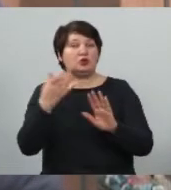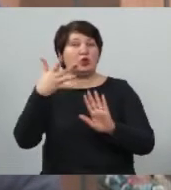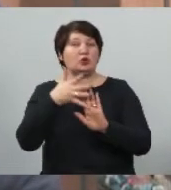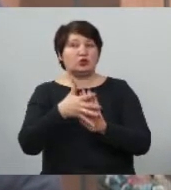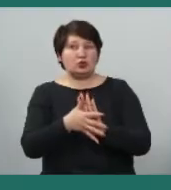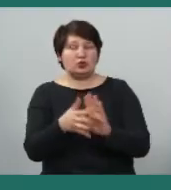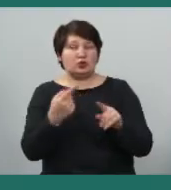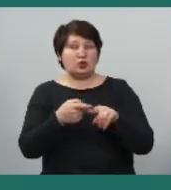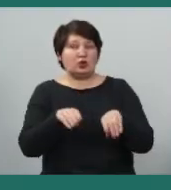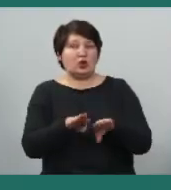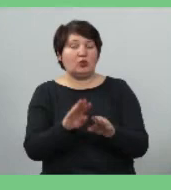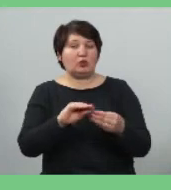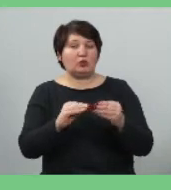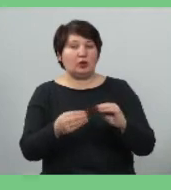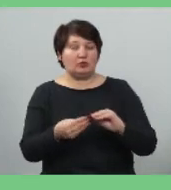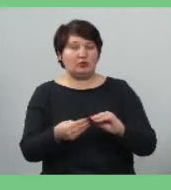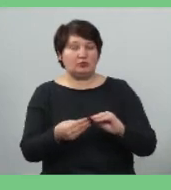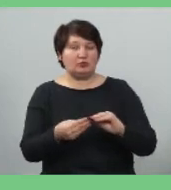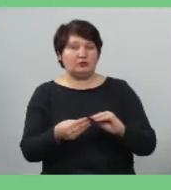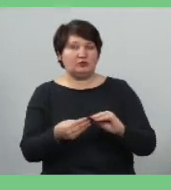дану проблему.